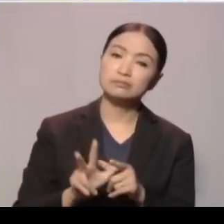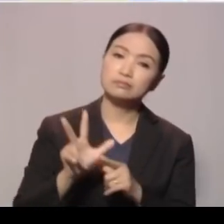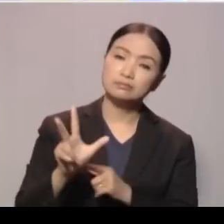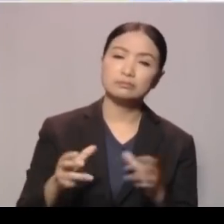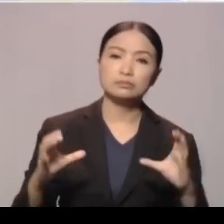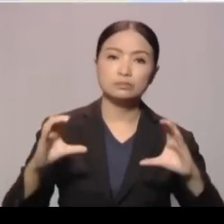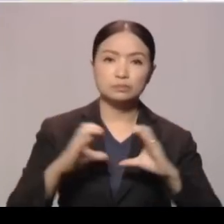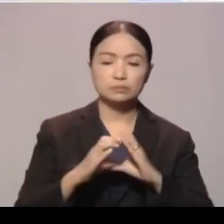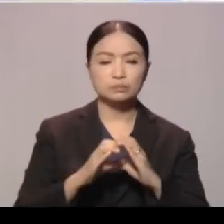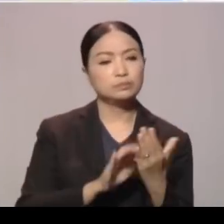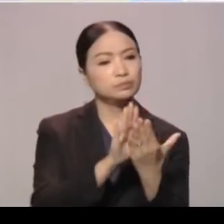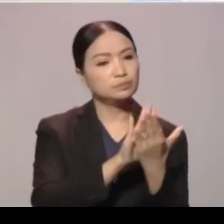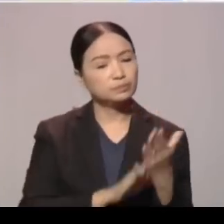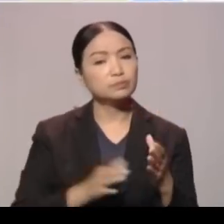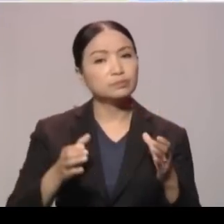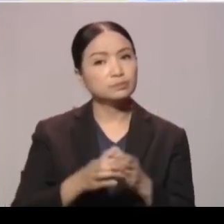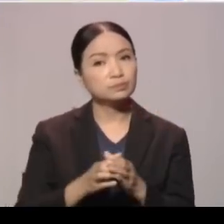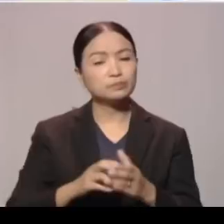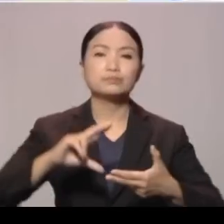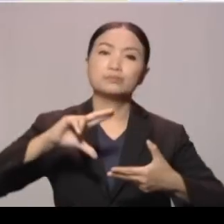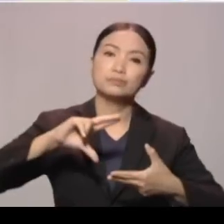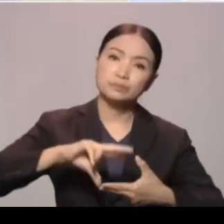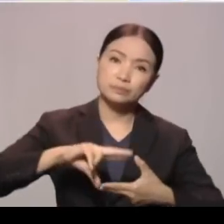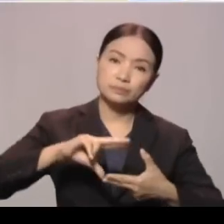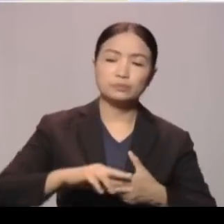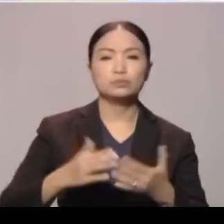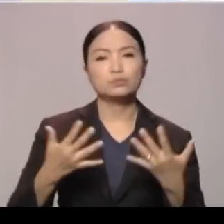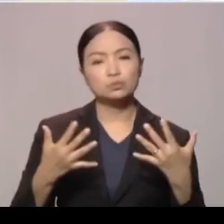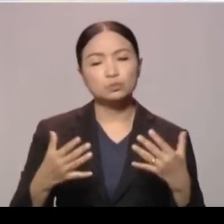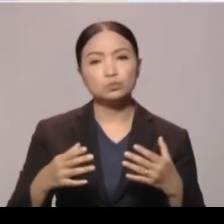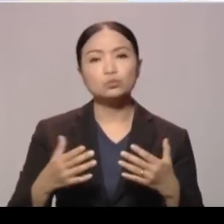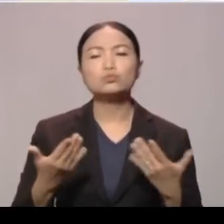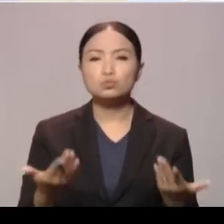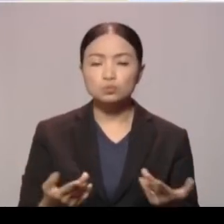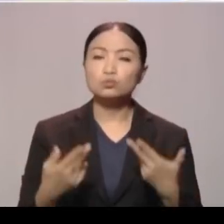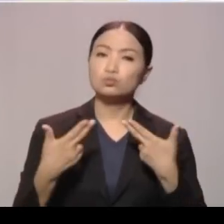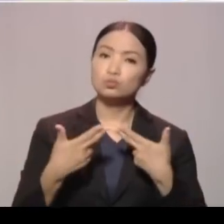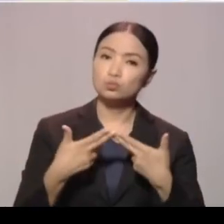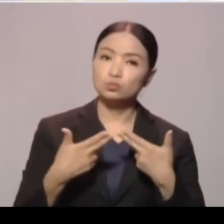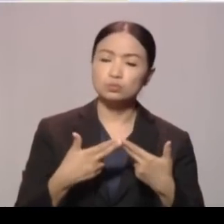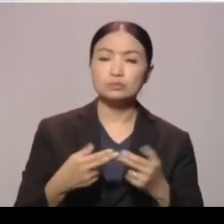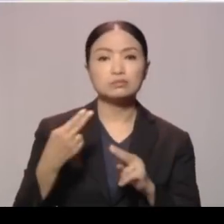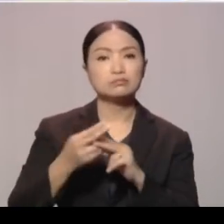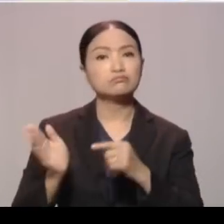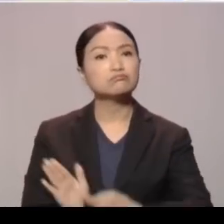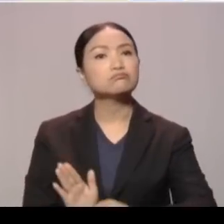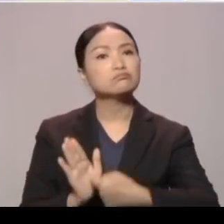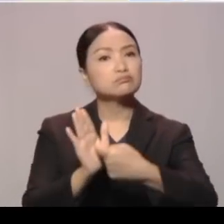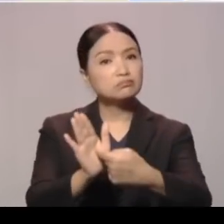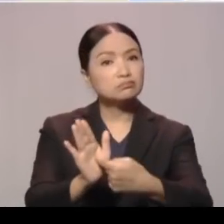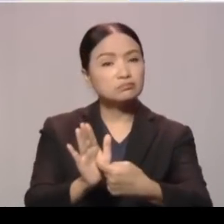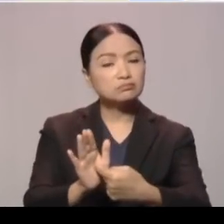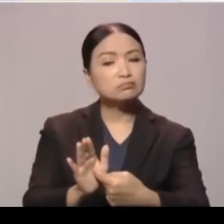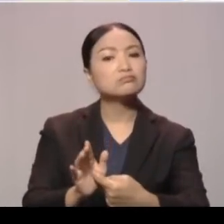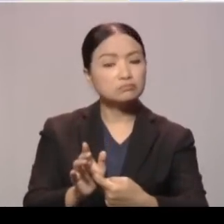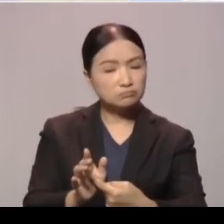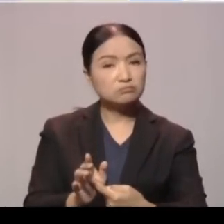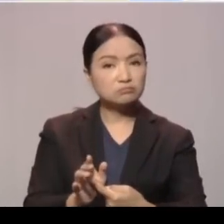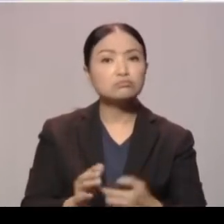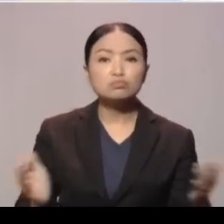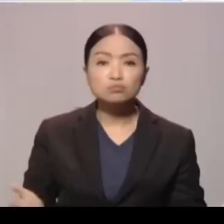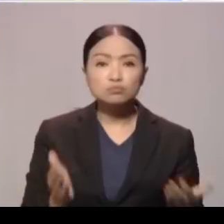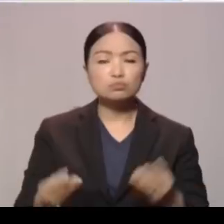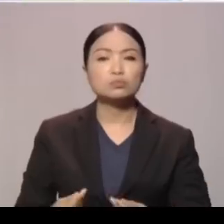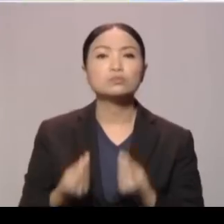ภูมิใจไทยพรรคพลังประชารัฐนะครับรวมไทยสร้างชาติถ้าเขาเสนอขึ้นมาแล้วปรากฏว่าเสียงส่วนใหญ่สนับสนุน